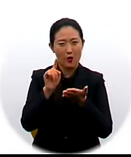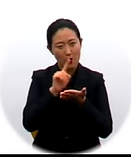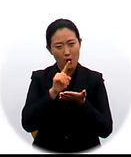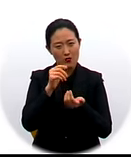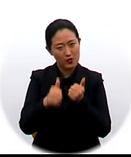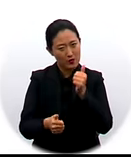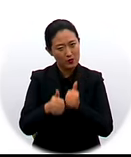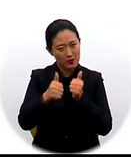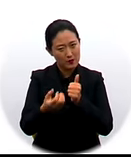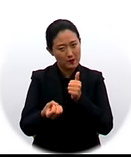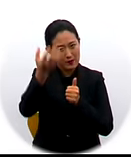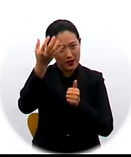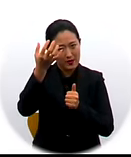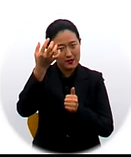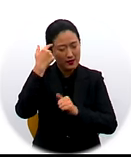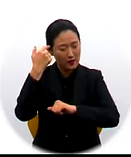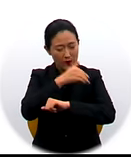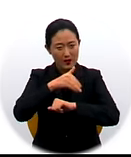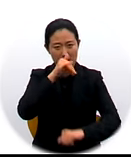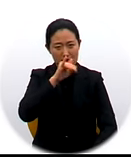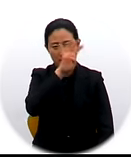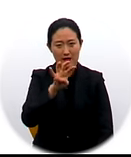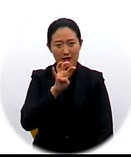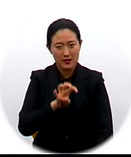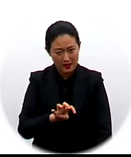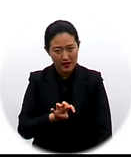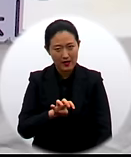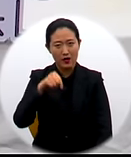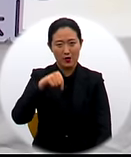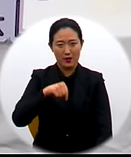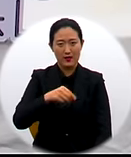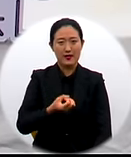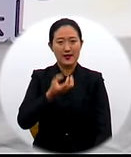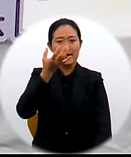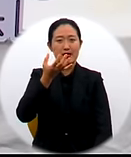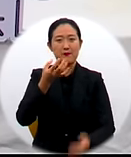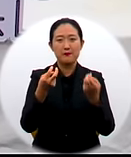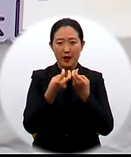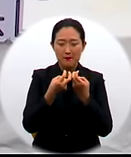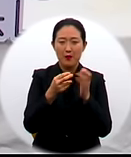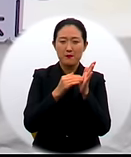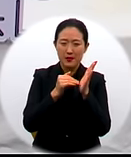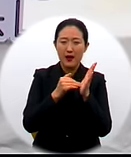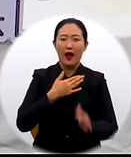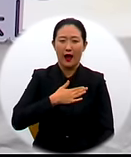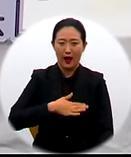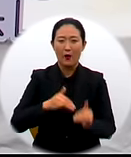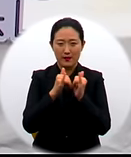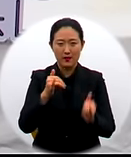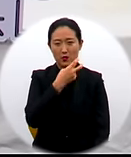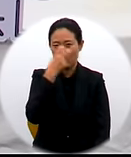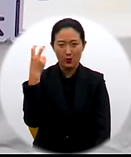있을까? 여기서 1등하는 애들한테는 어떤 이기는 전략이 있을까를 우리 회사로 차용해서 그냥 이기는 방법을